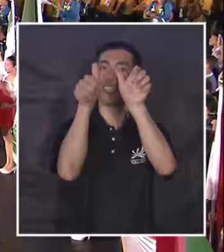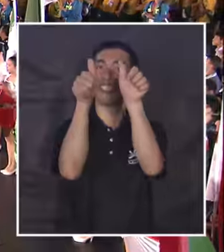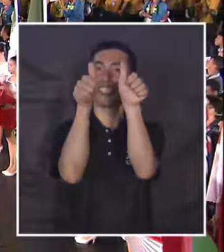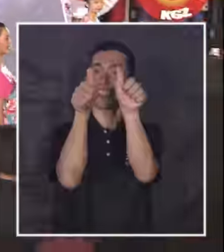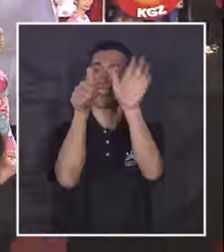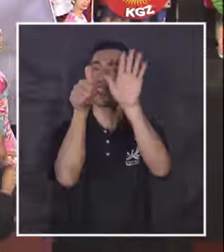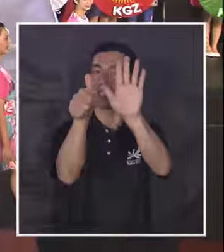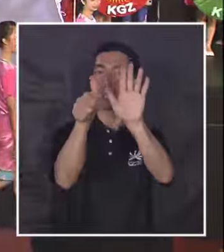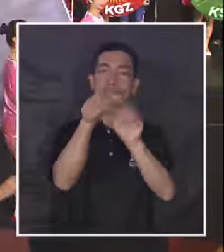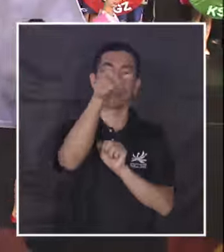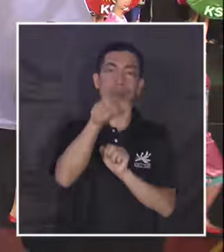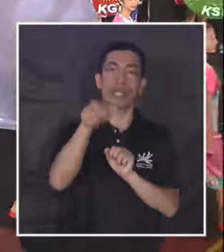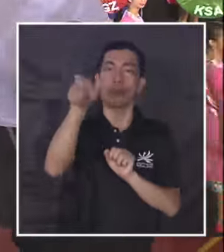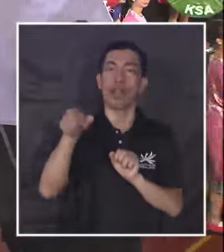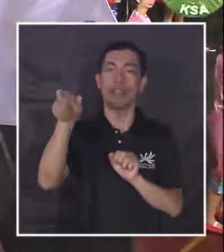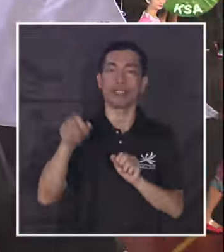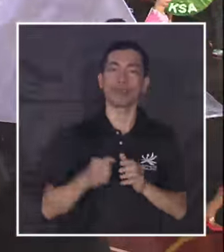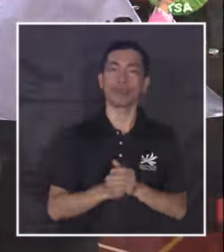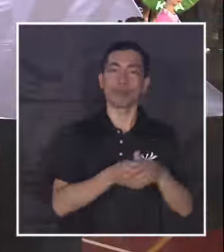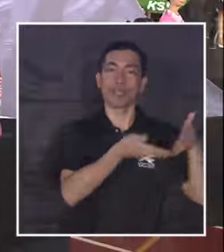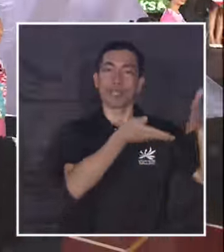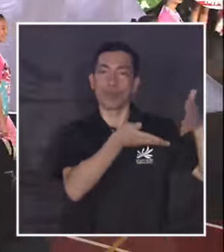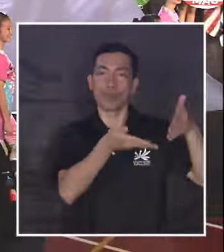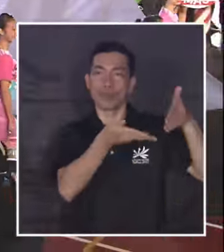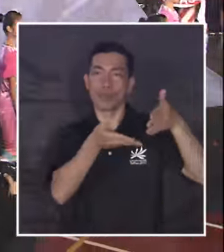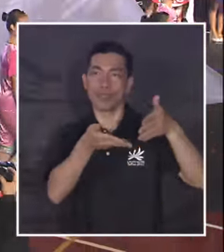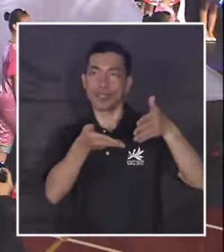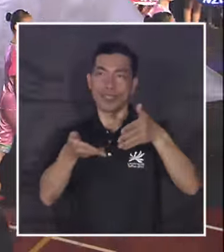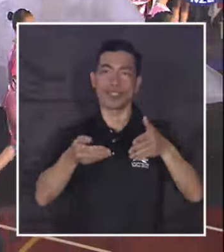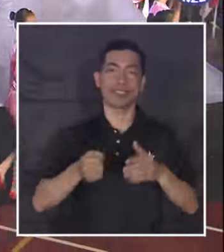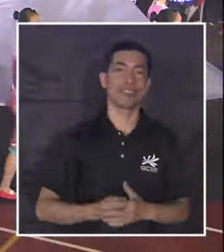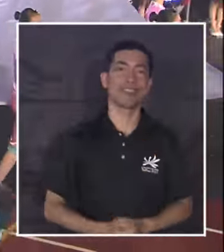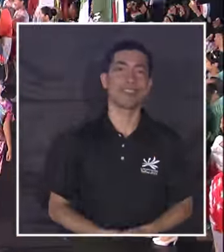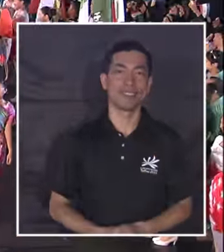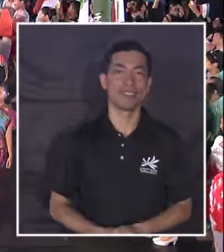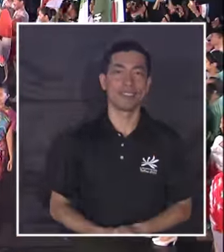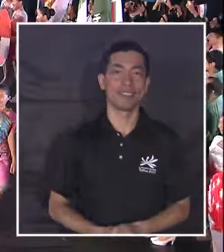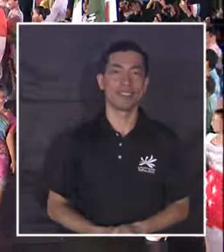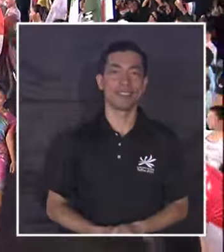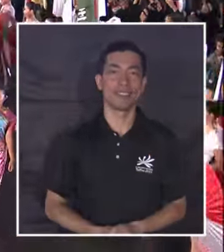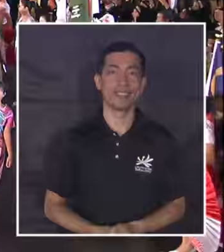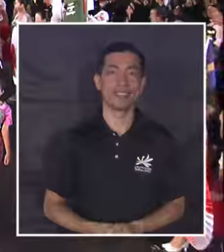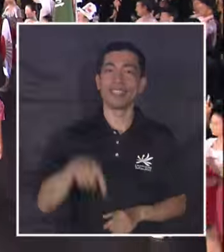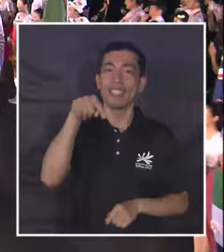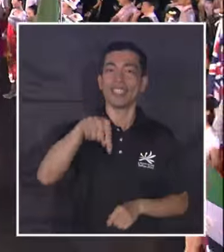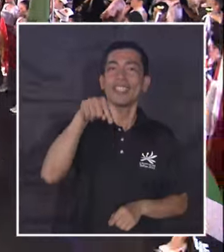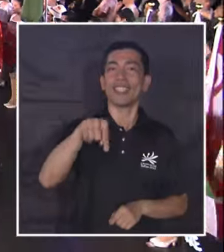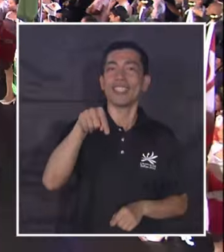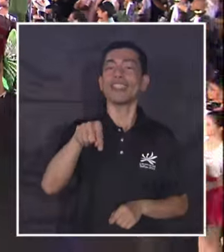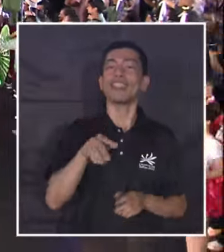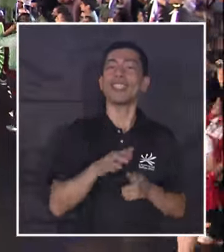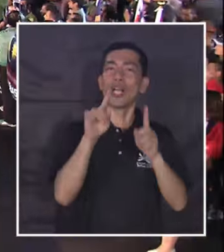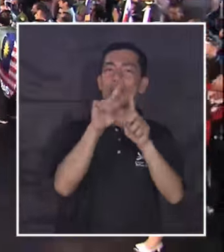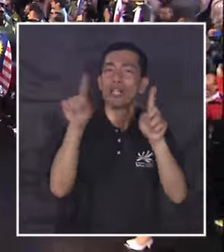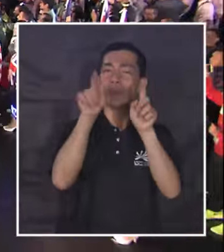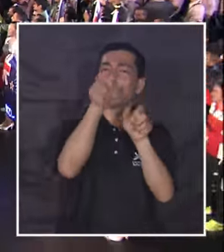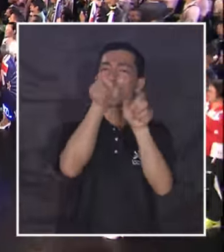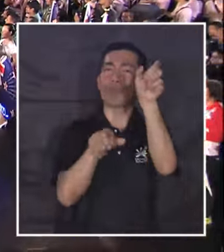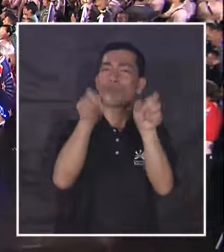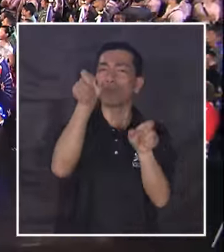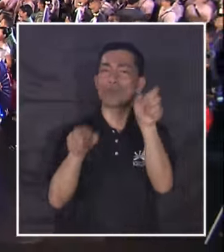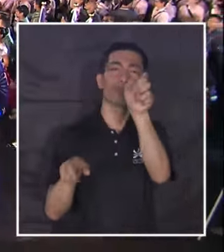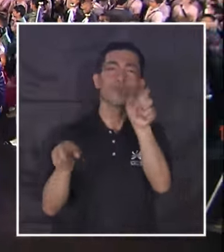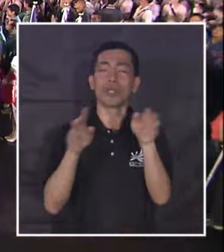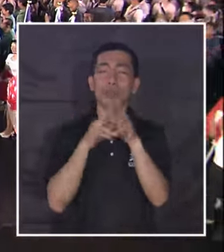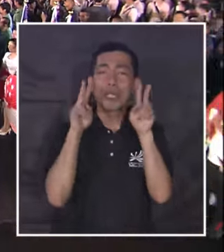进场。新兴高中以亲善、务实、专业的态度，在各个重要的庆典中都可以看到